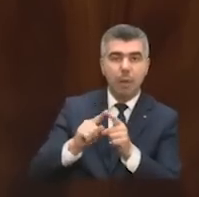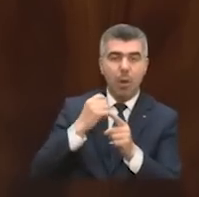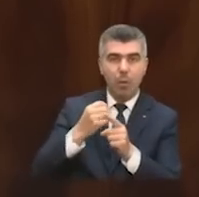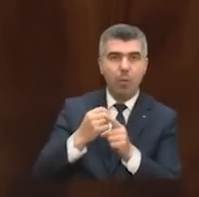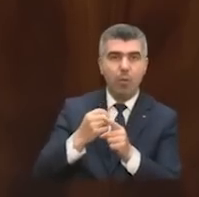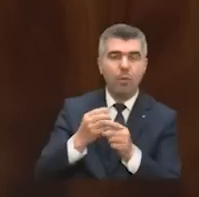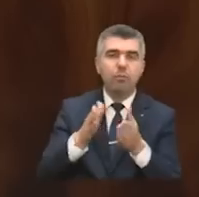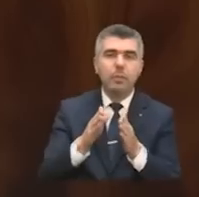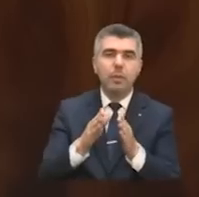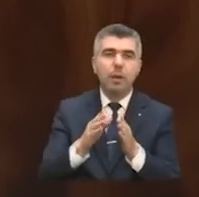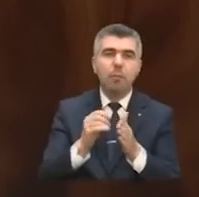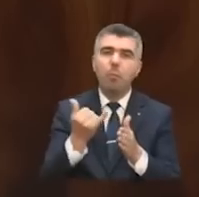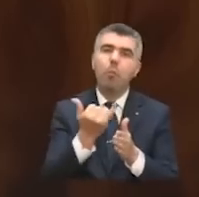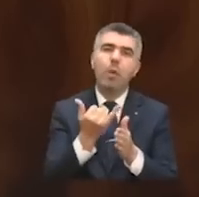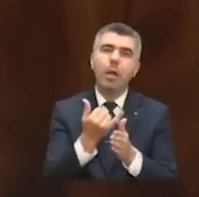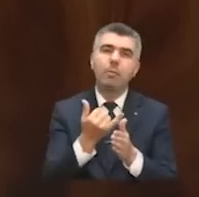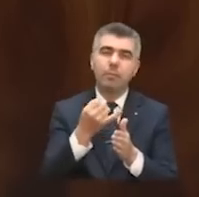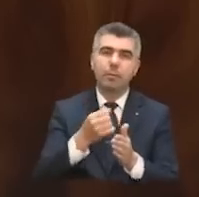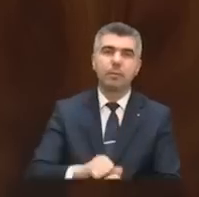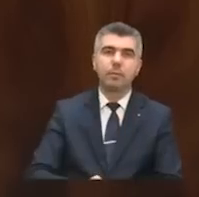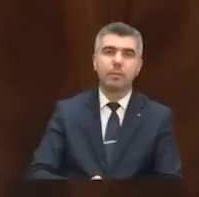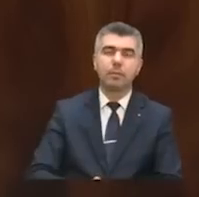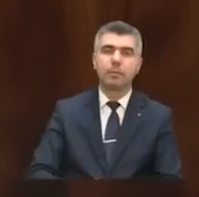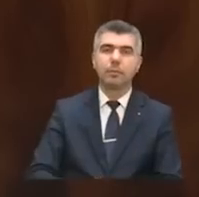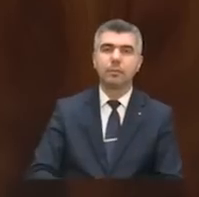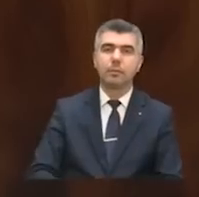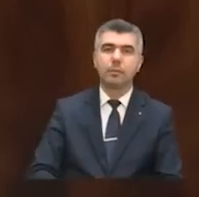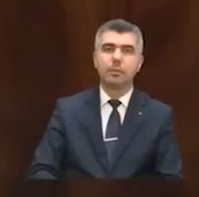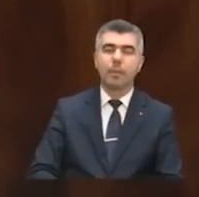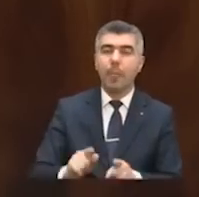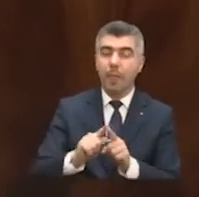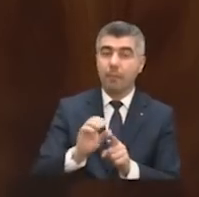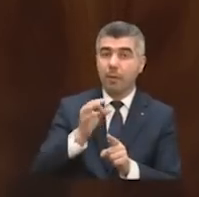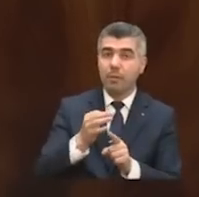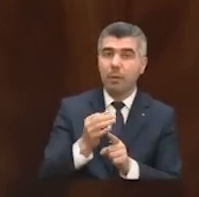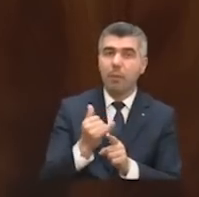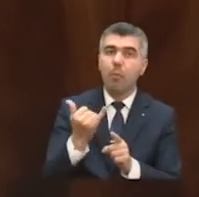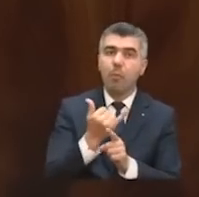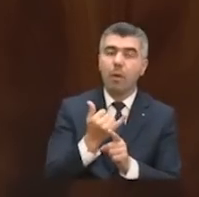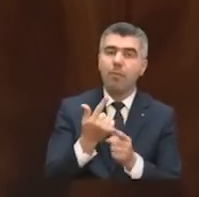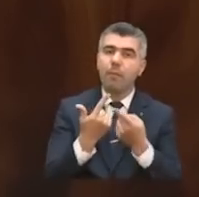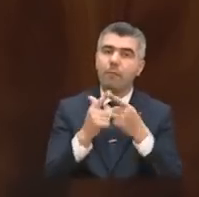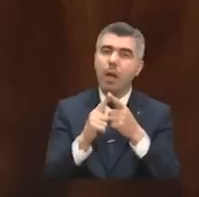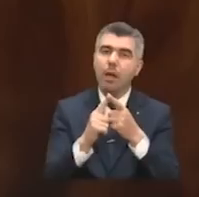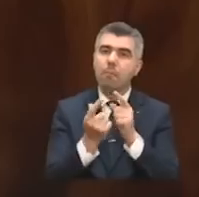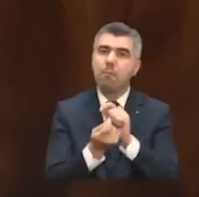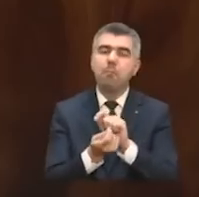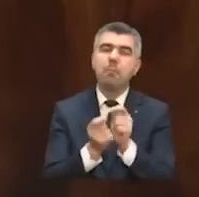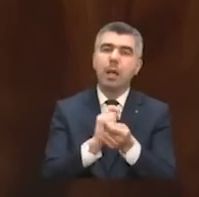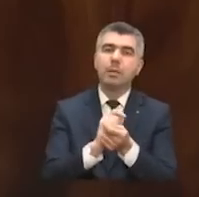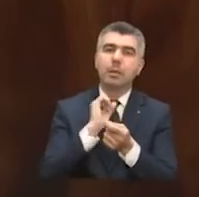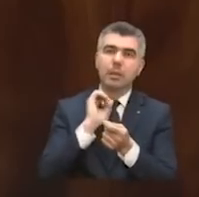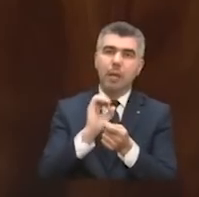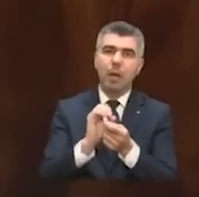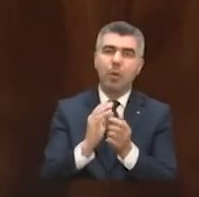خصنا نحلوا ليه شي باب. وهذا يعني كيظهر لي بانه غادي ينوع غادي يغير النظره